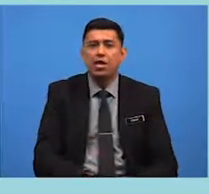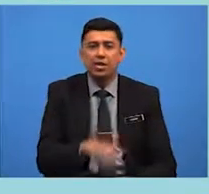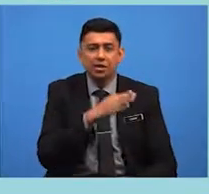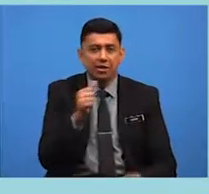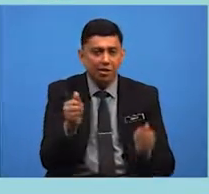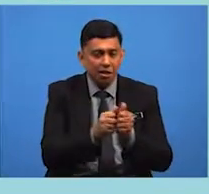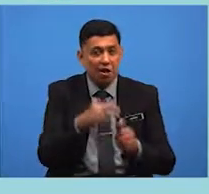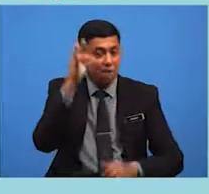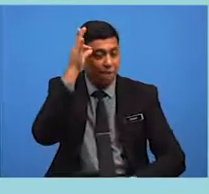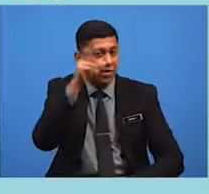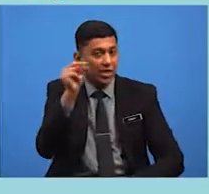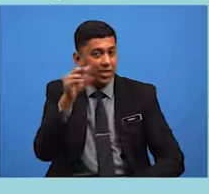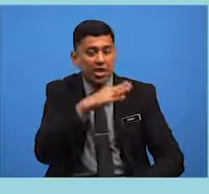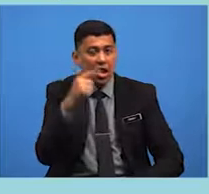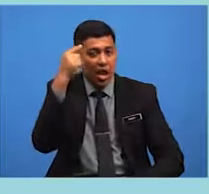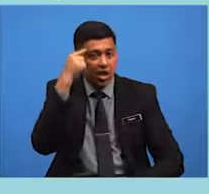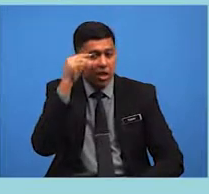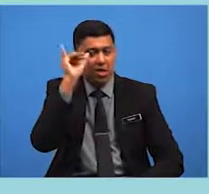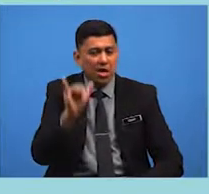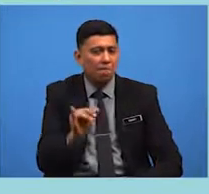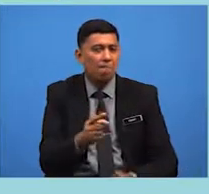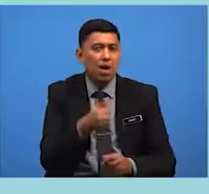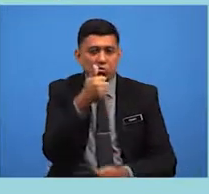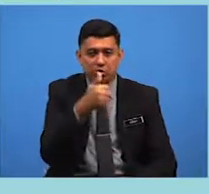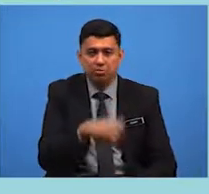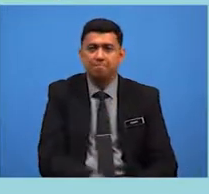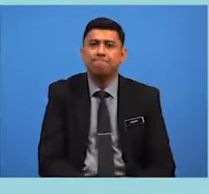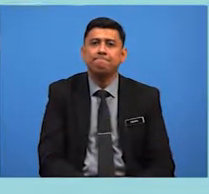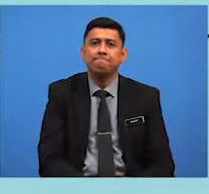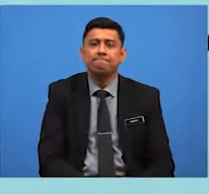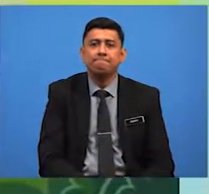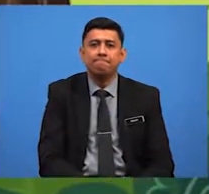fikiran dan akal yang waras.